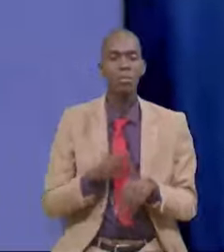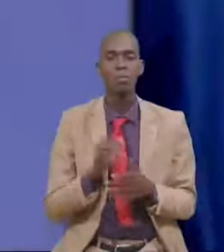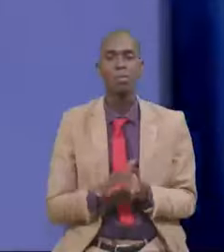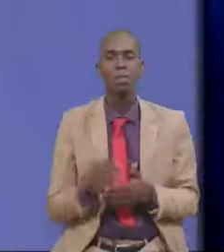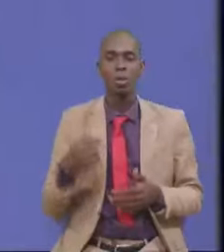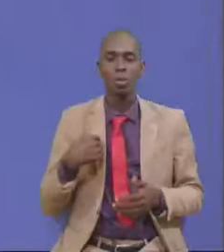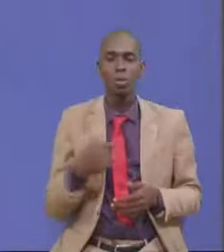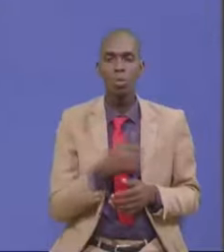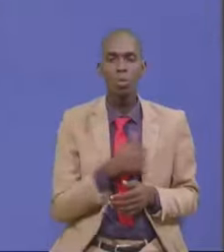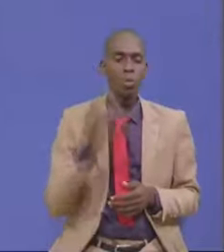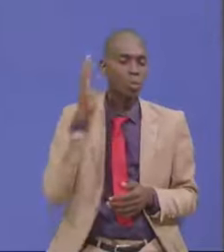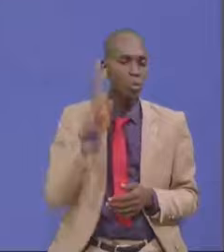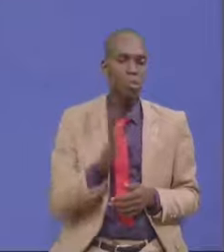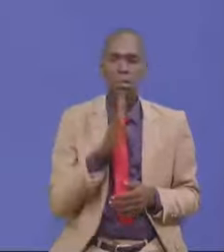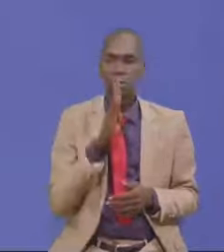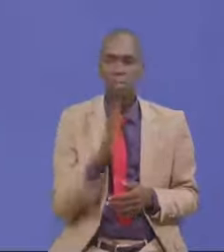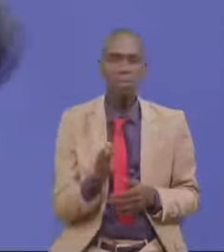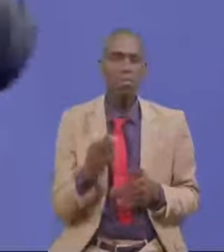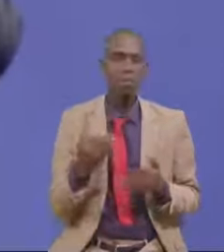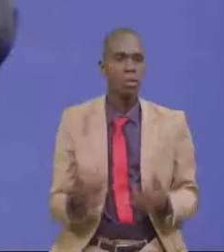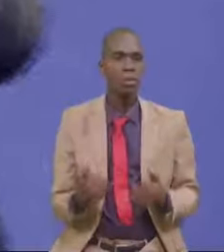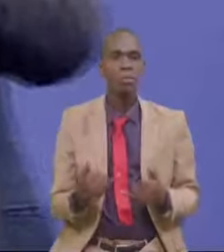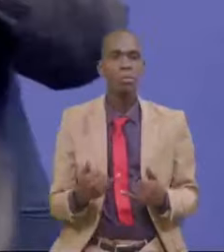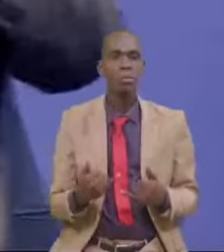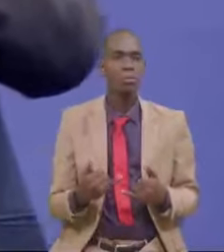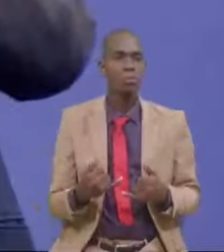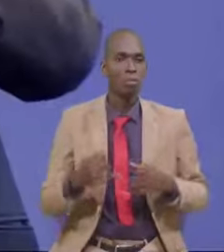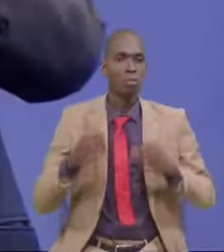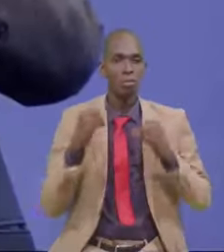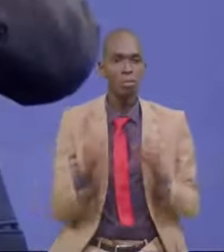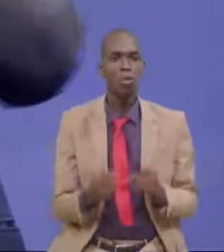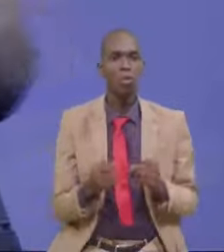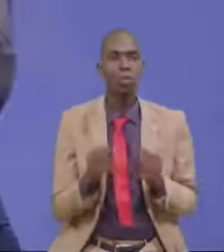À la dernière trompette. La trompette sonnera.